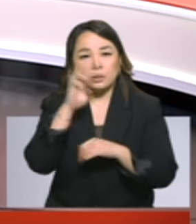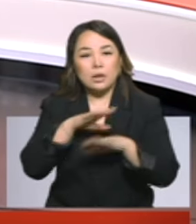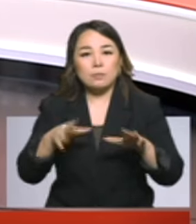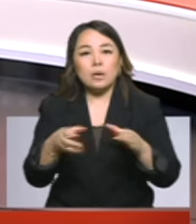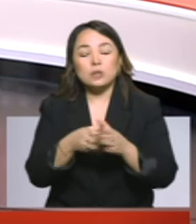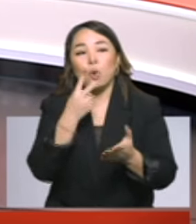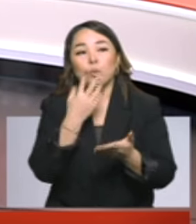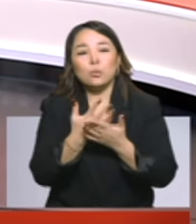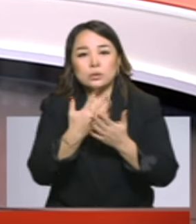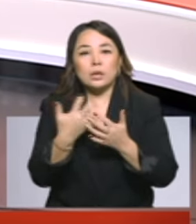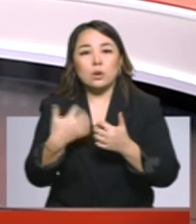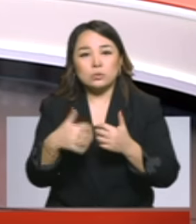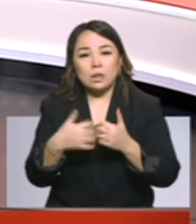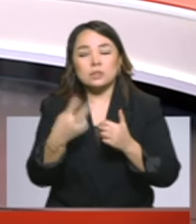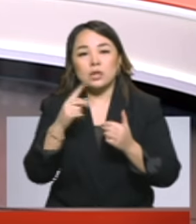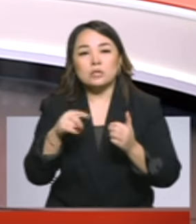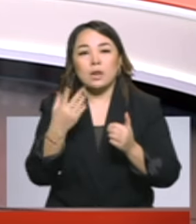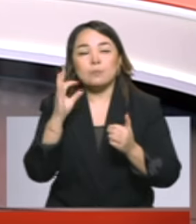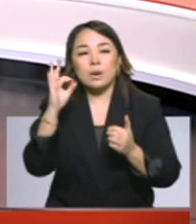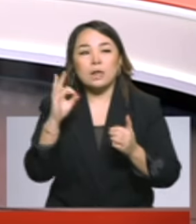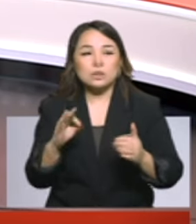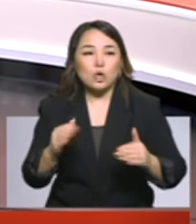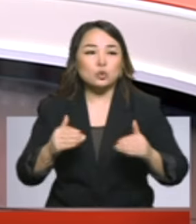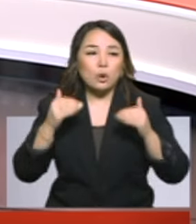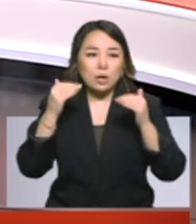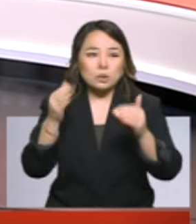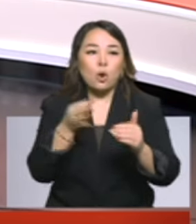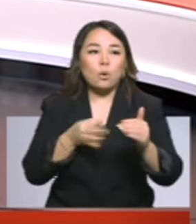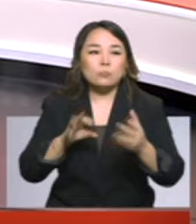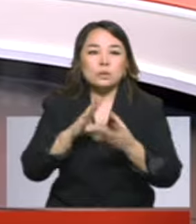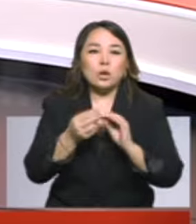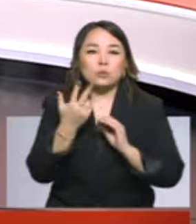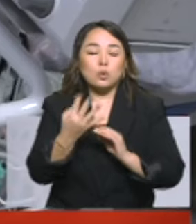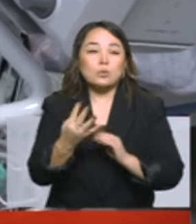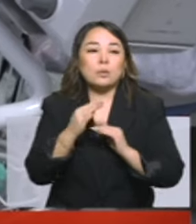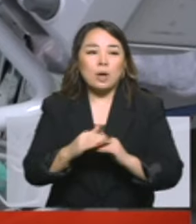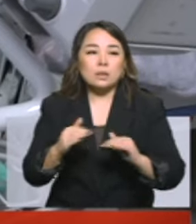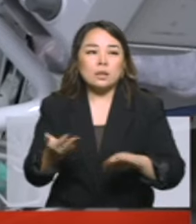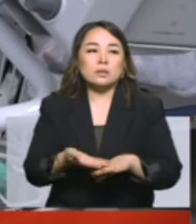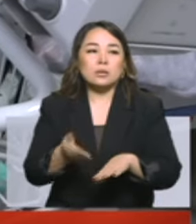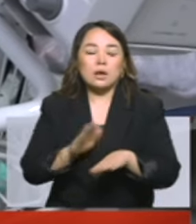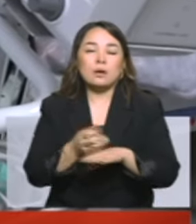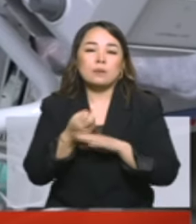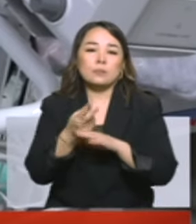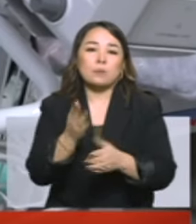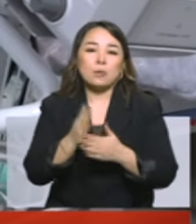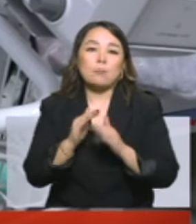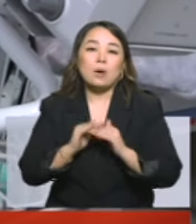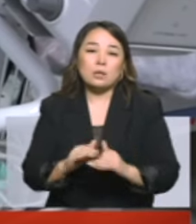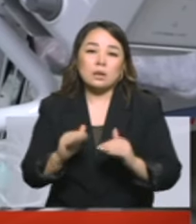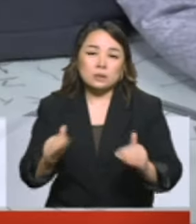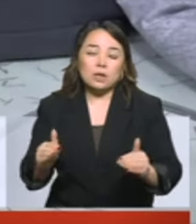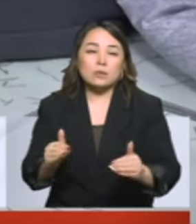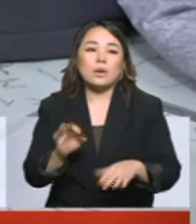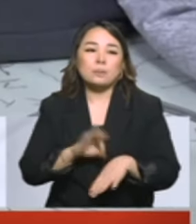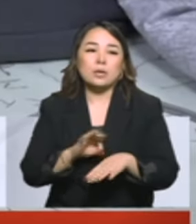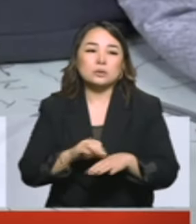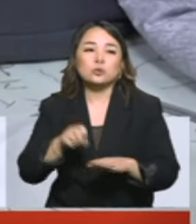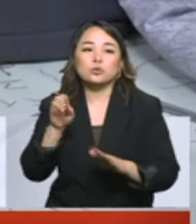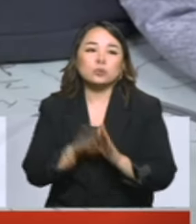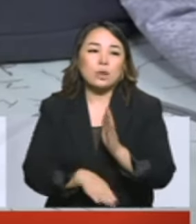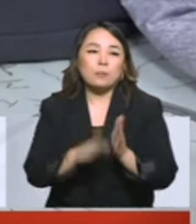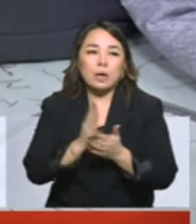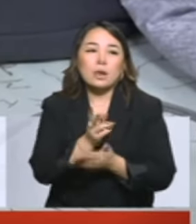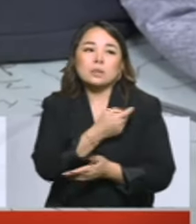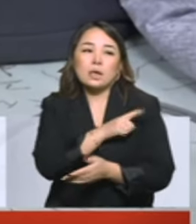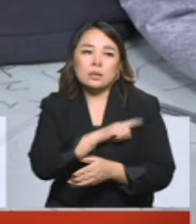орташа көрсеткіштен 2,5%-ға жоғары. Облыста 4 бала жансақтау бөлімінде жатыр. Бүлдіршіндердің дерті асқынған.